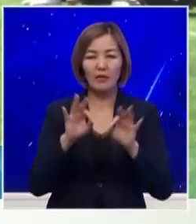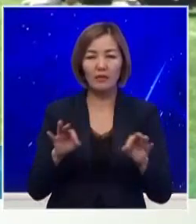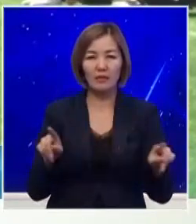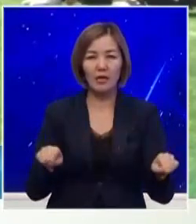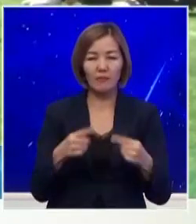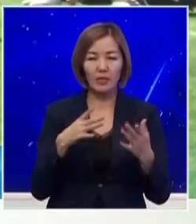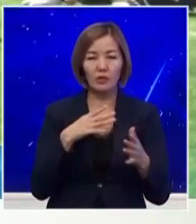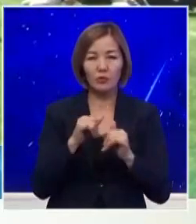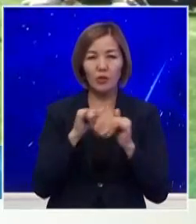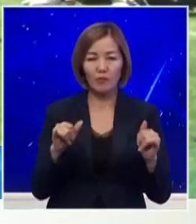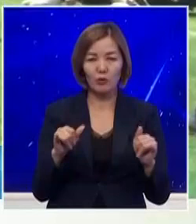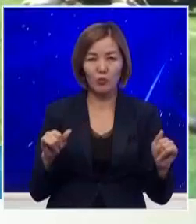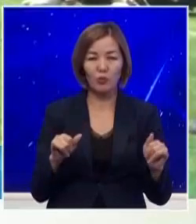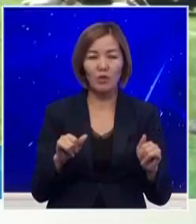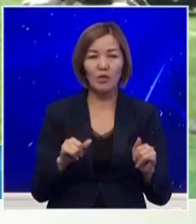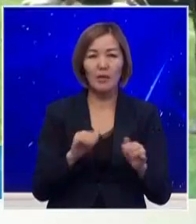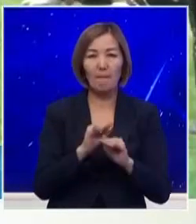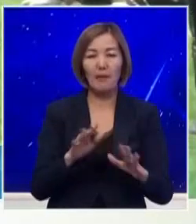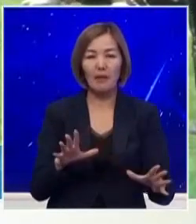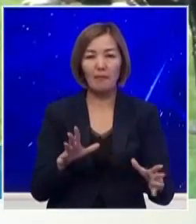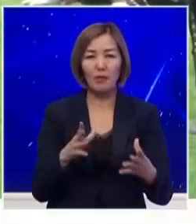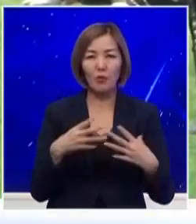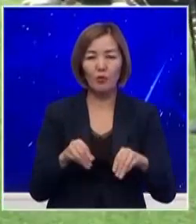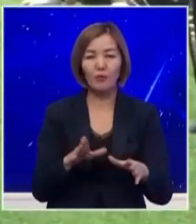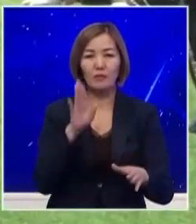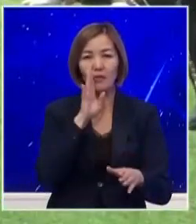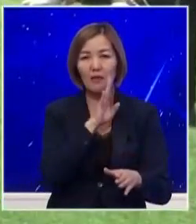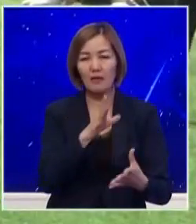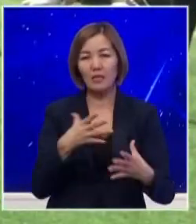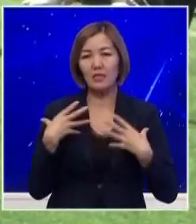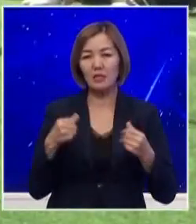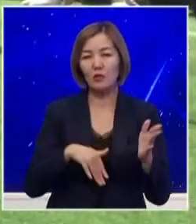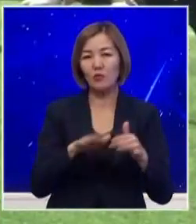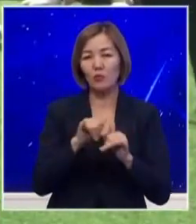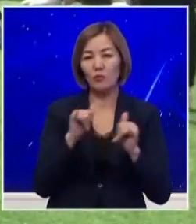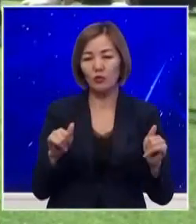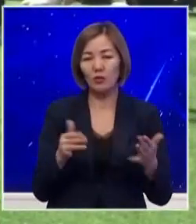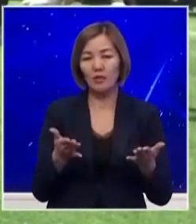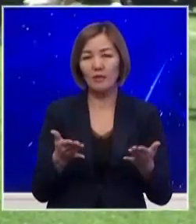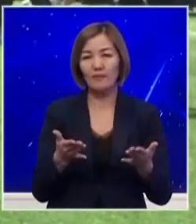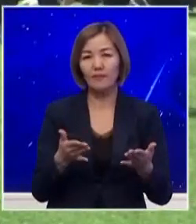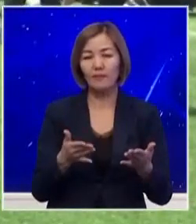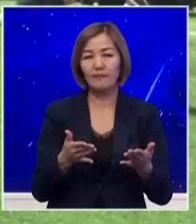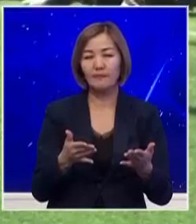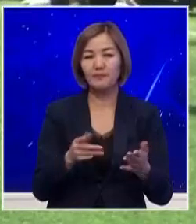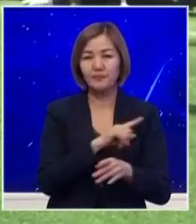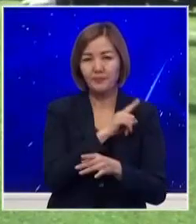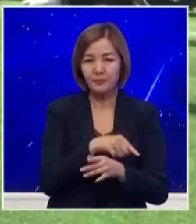қалыптастыру, бала мен ананың денсаулығы, оны жақсарту,